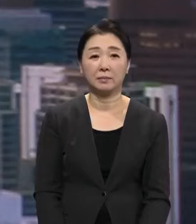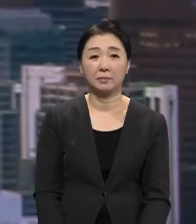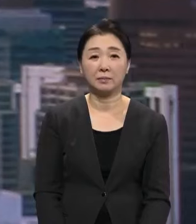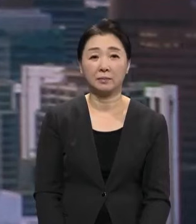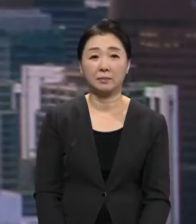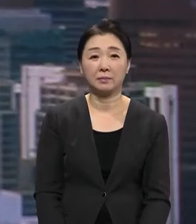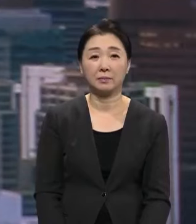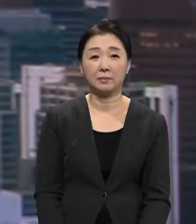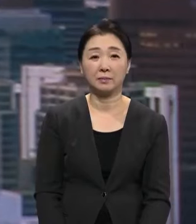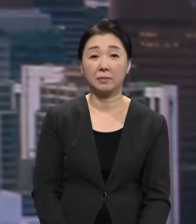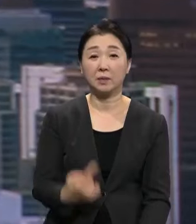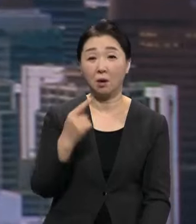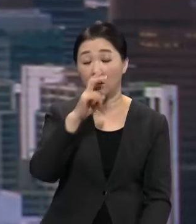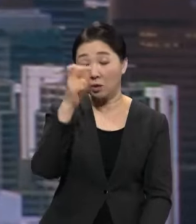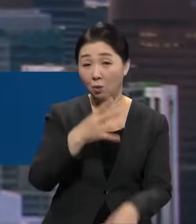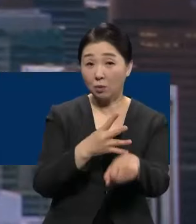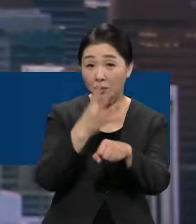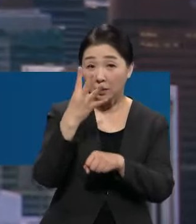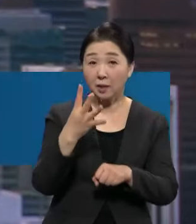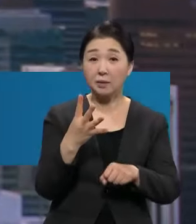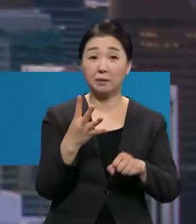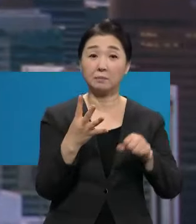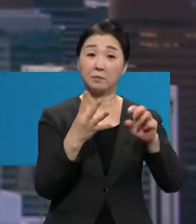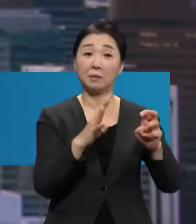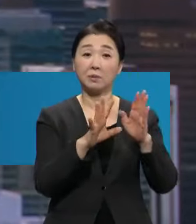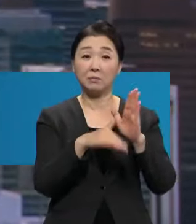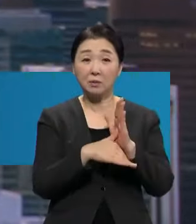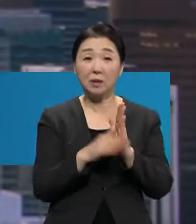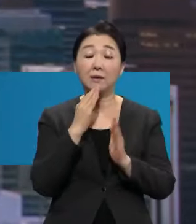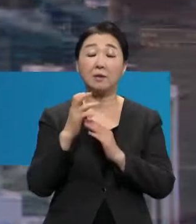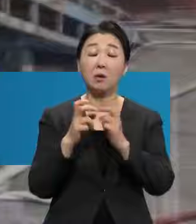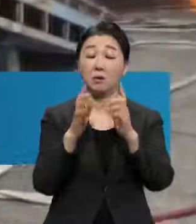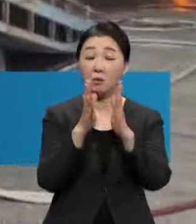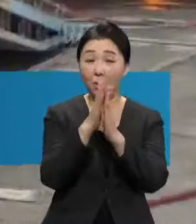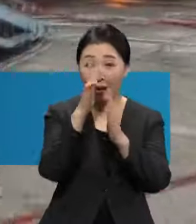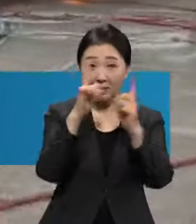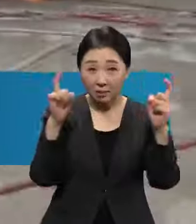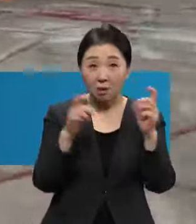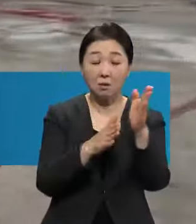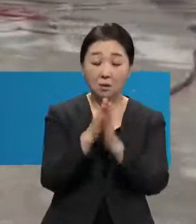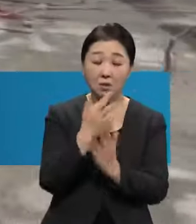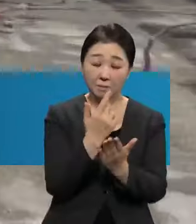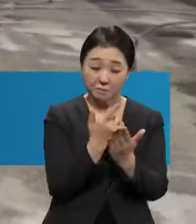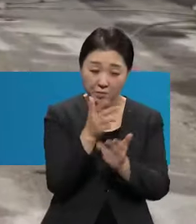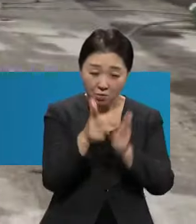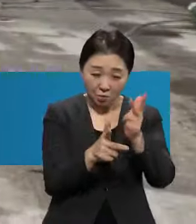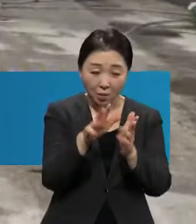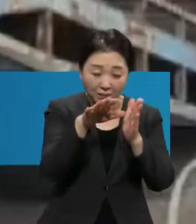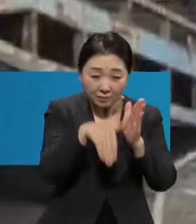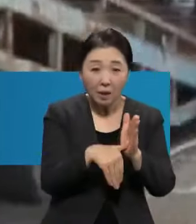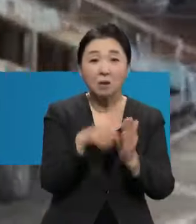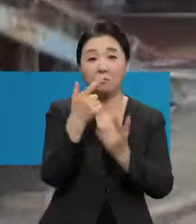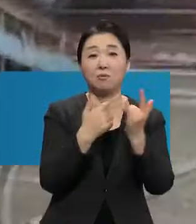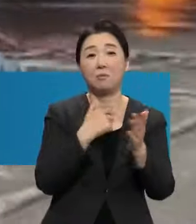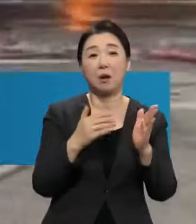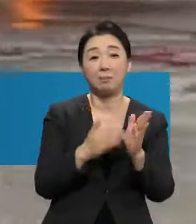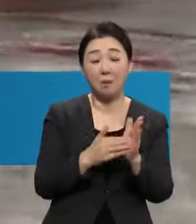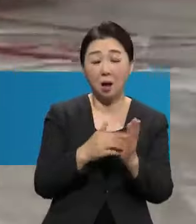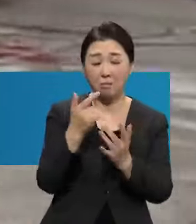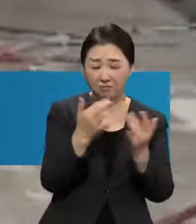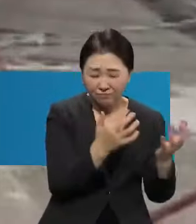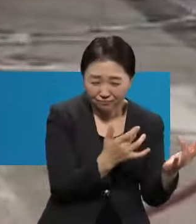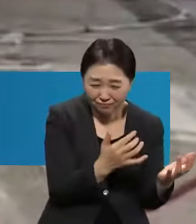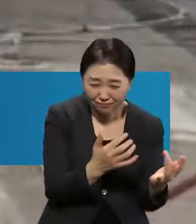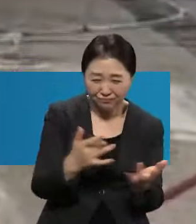사건 사고 소식입니다 어제 오후 4시 반쯤 경기도 화성에 한 폐비닐 재활용 공장에서 불이났습니다 불이 순식간에